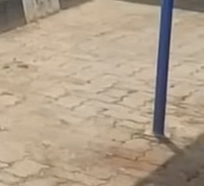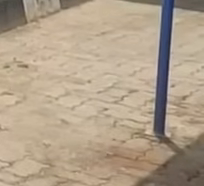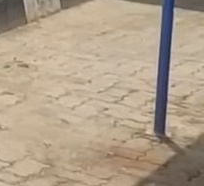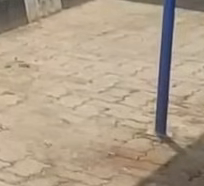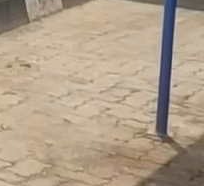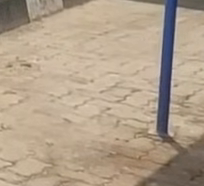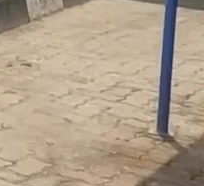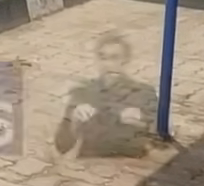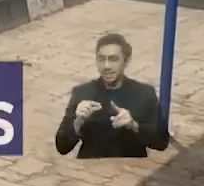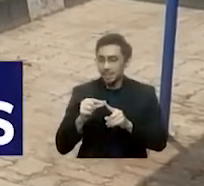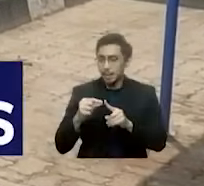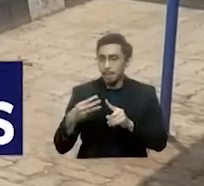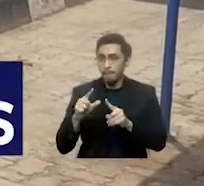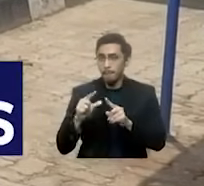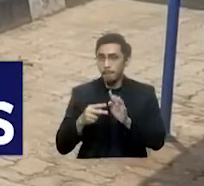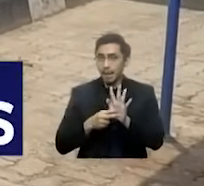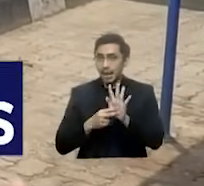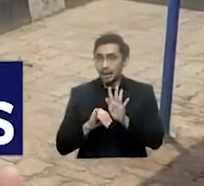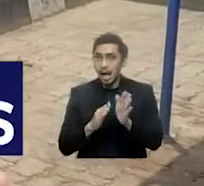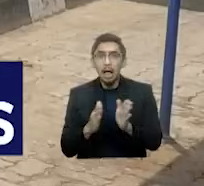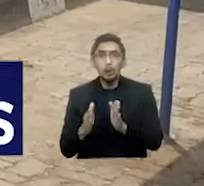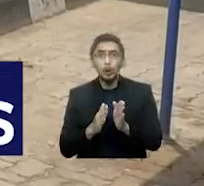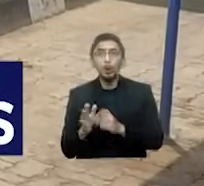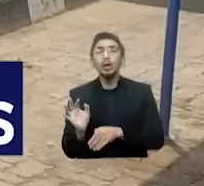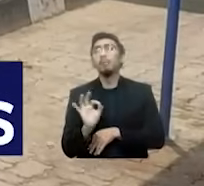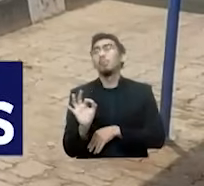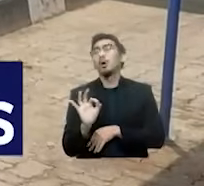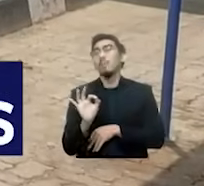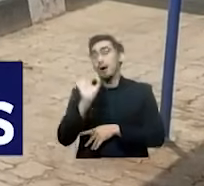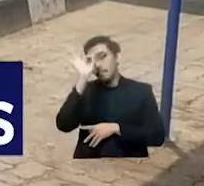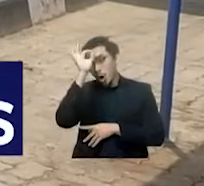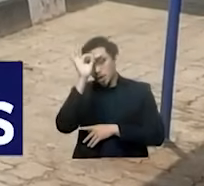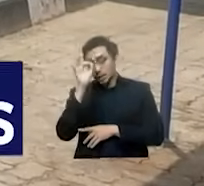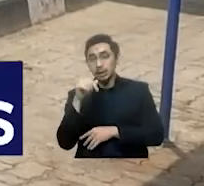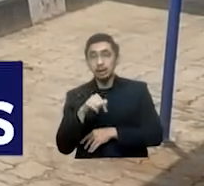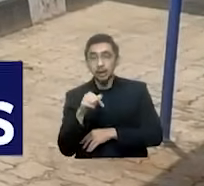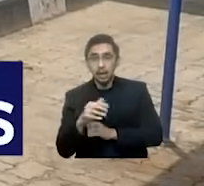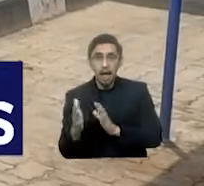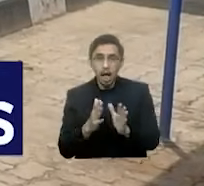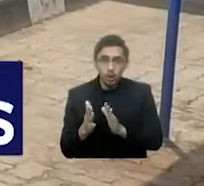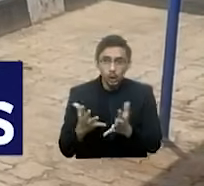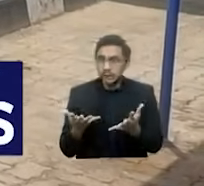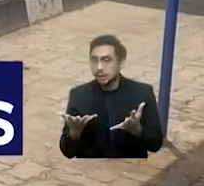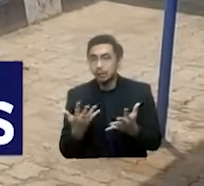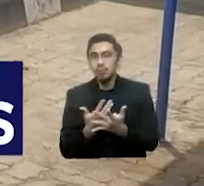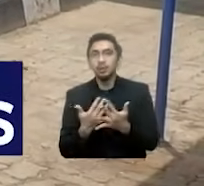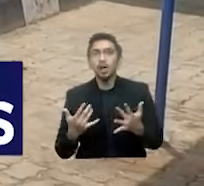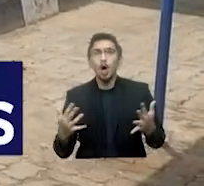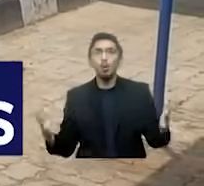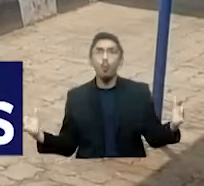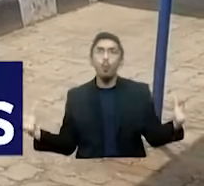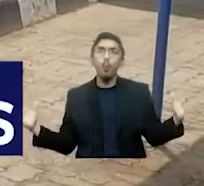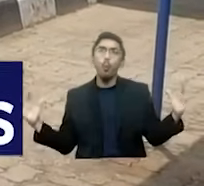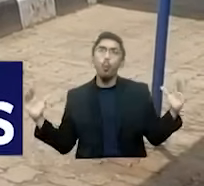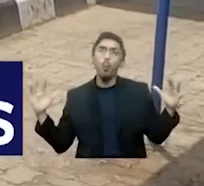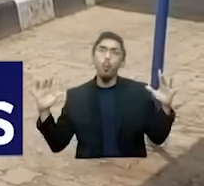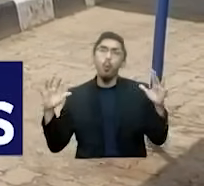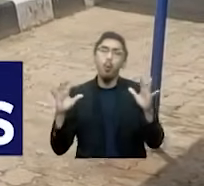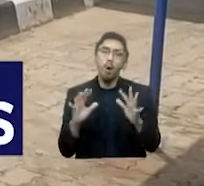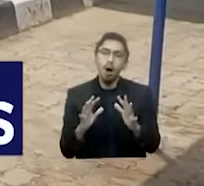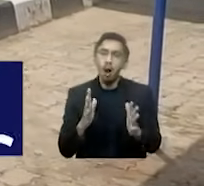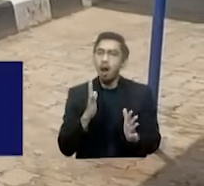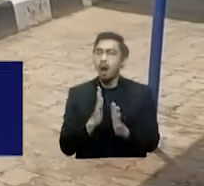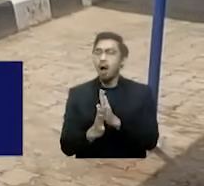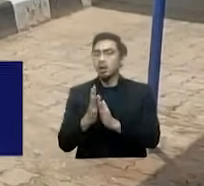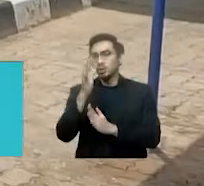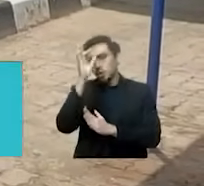aparat kepolisian, sehingga masa di situ membeludak. Jadi pihak kepolisian langsung mengambil inisiatif